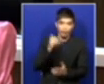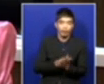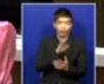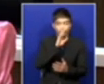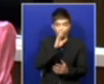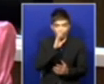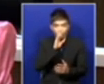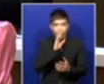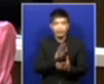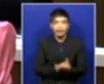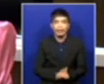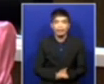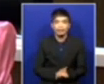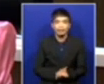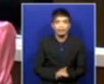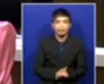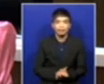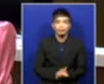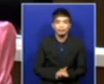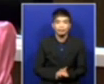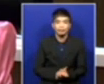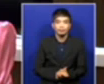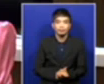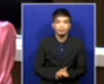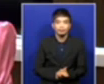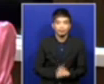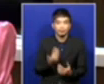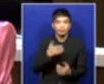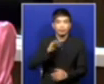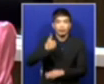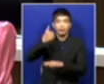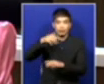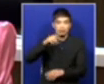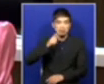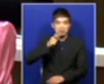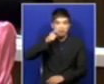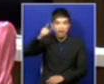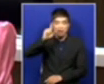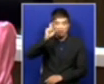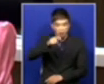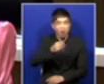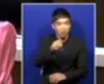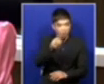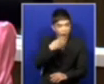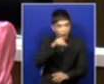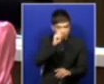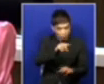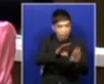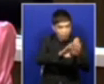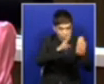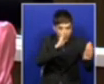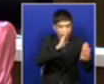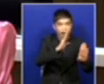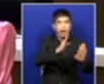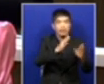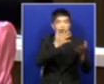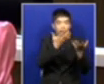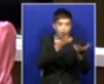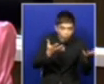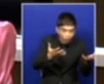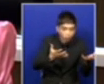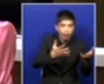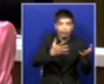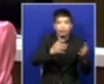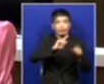ขไม่มีใครเจรจากับท่านครับบิ๊กรายใหญ่ไปคุยกับท่านบอกว่าต้องเปิดห้างไปลงทะเบียนเดินท่านลงไปเดินท่านประธานลงไปเดินห้างน